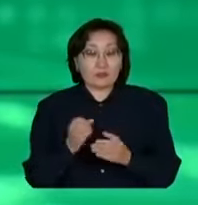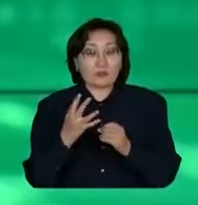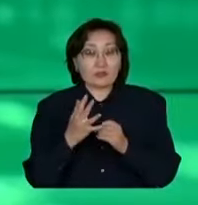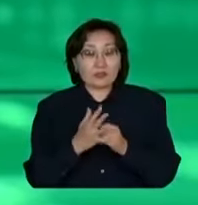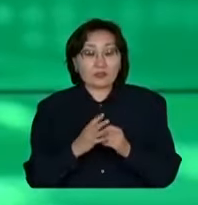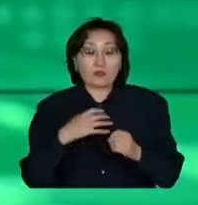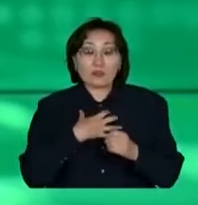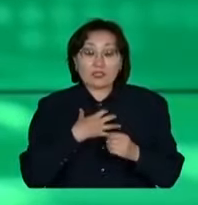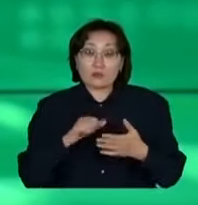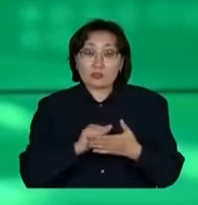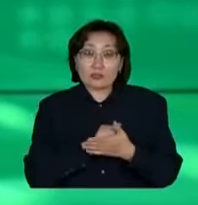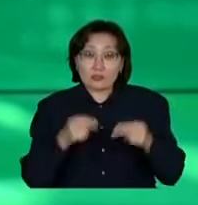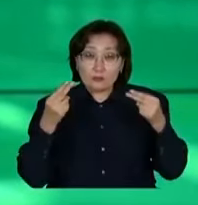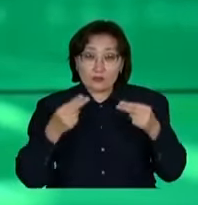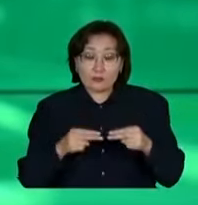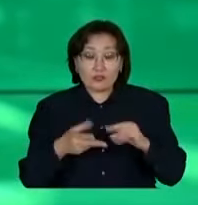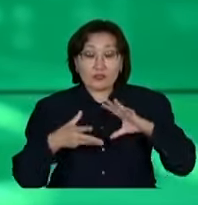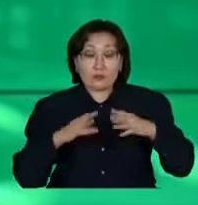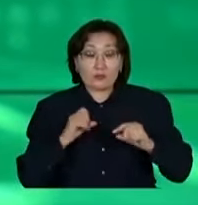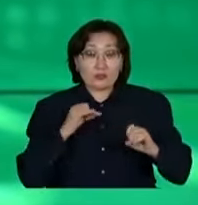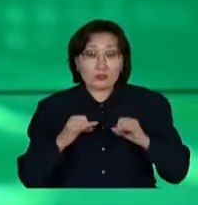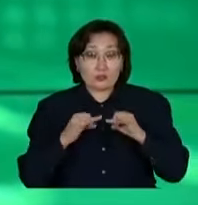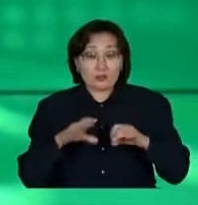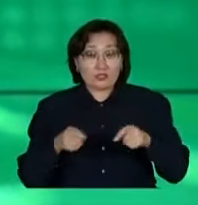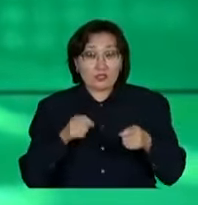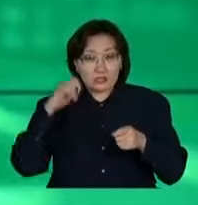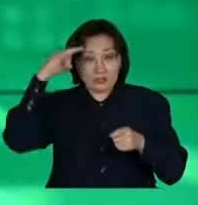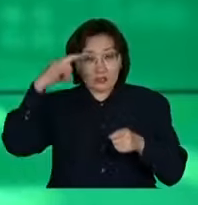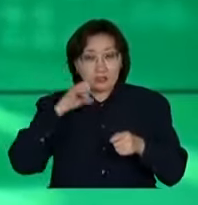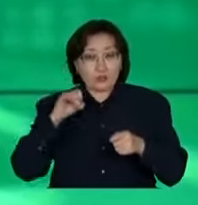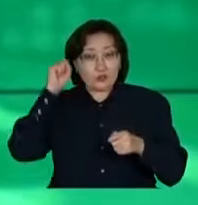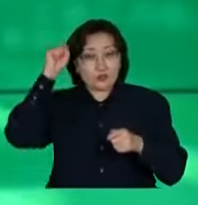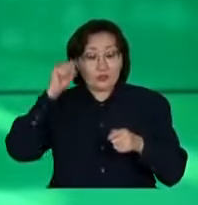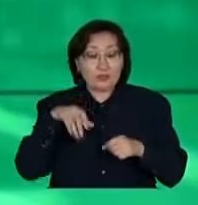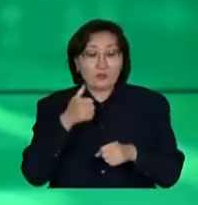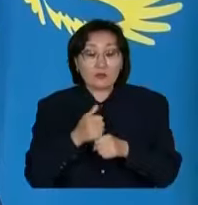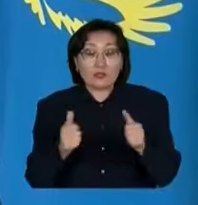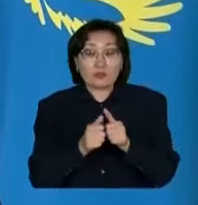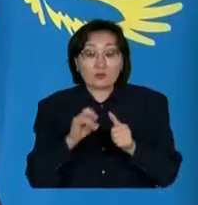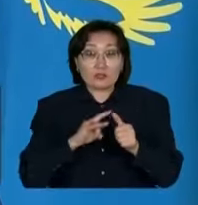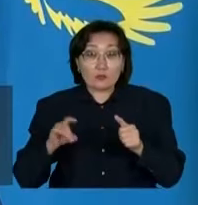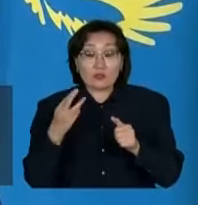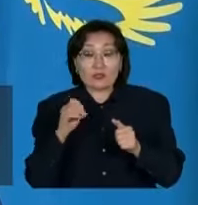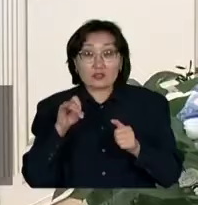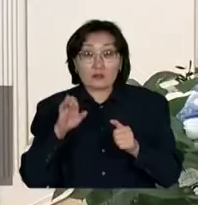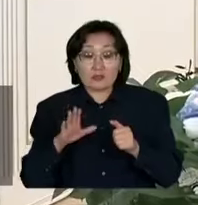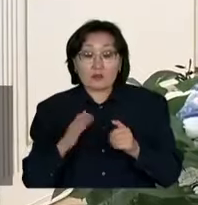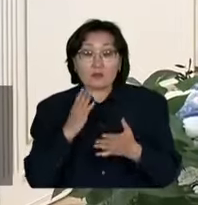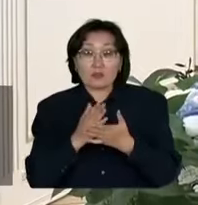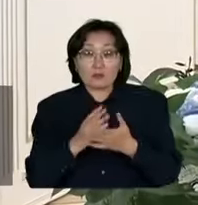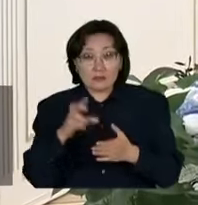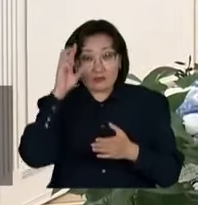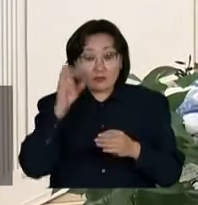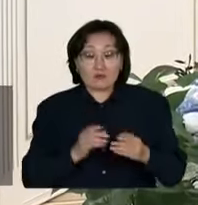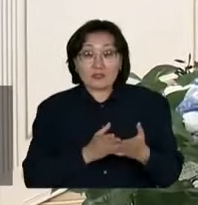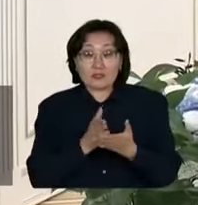15 стратегических документов подписаны по итогам переговоров президентов Казахстана и Узбекистана. Глава соседней республики Шавкат Мирзиёев находится с